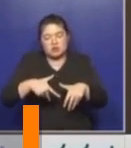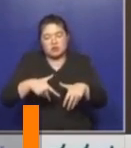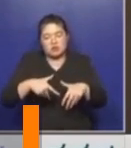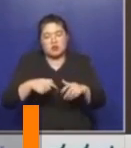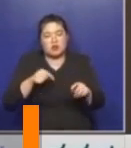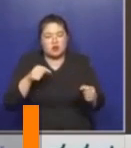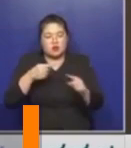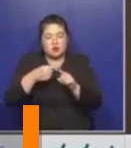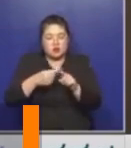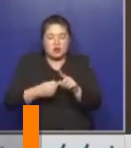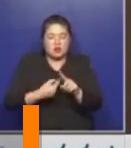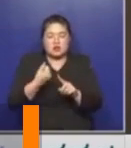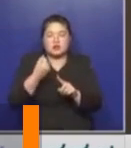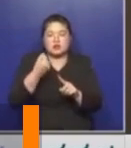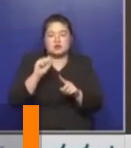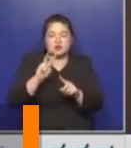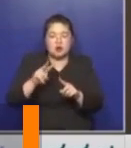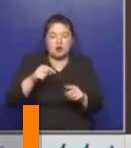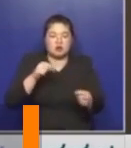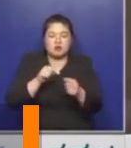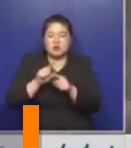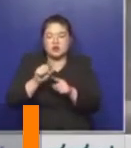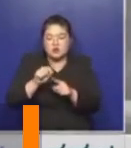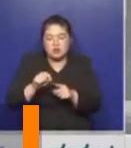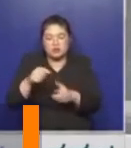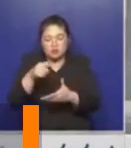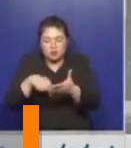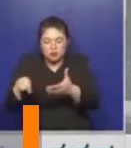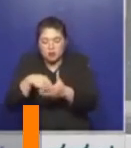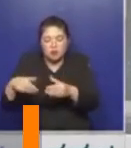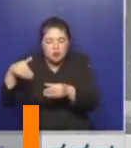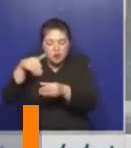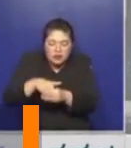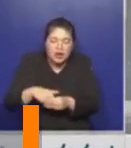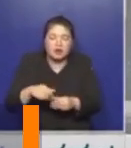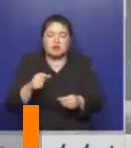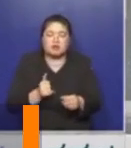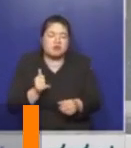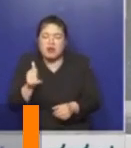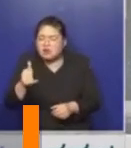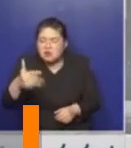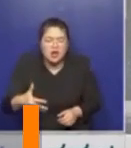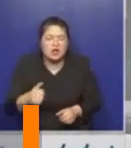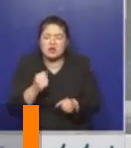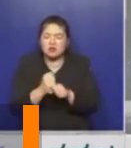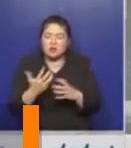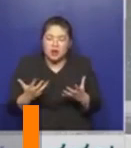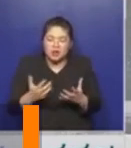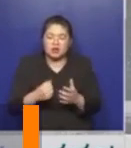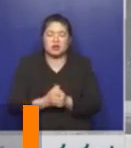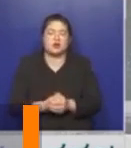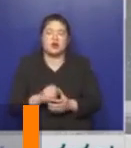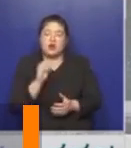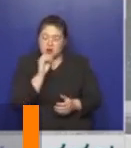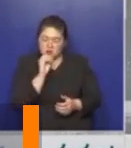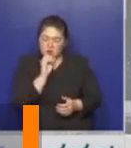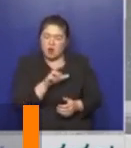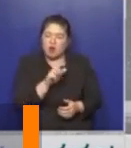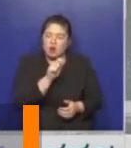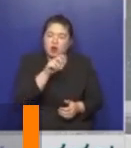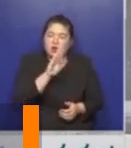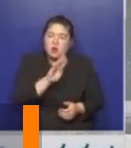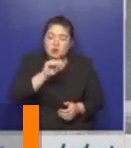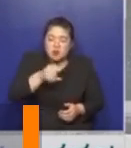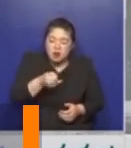20ธันวาคมนี้เนี่ยทำยังไงก็กดว่าข้อมูลการสื่อสารของกรมท้องถิ่นก็บอกว่าให้ไปแจ้งอบจมันไม่ใช่นะ